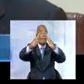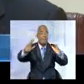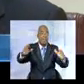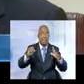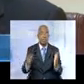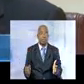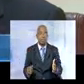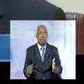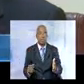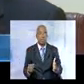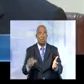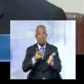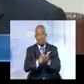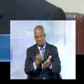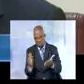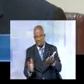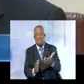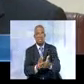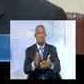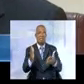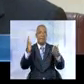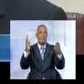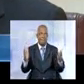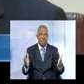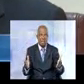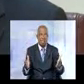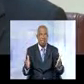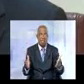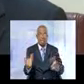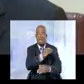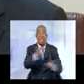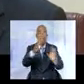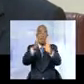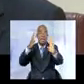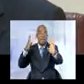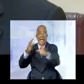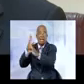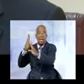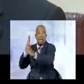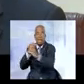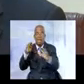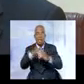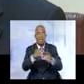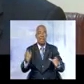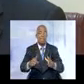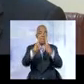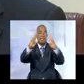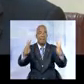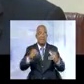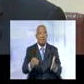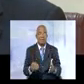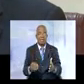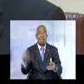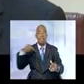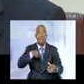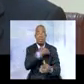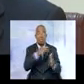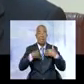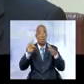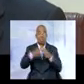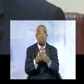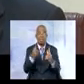la Construction, du Logement, de l'Assainissement et de l'Urbanisme, nous mettons en chantier en